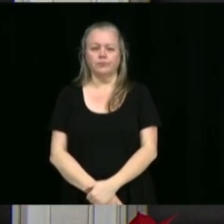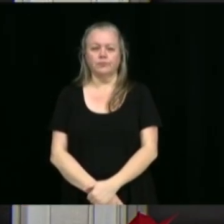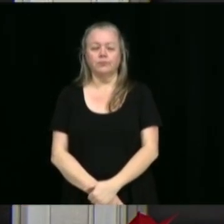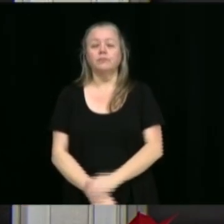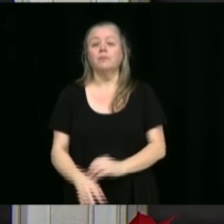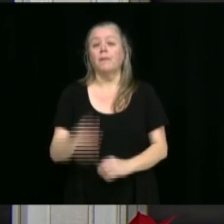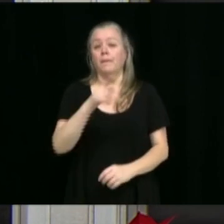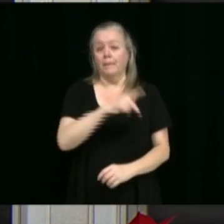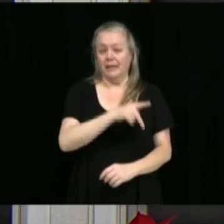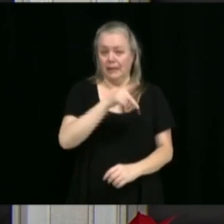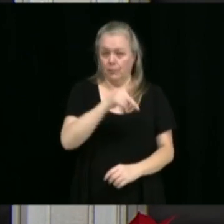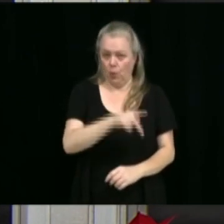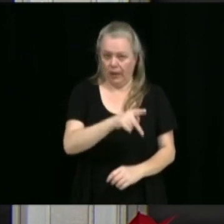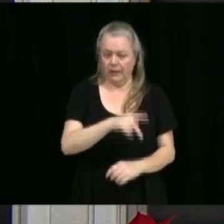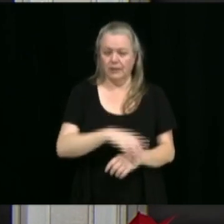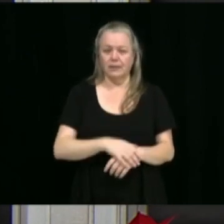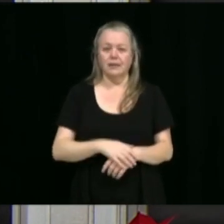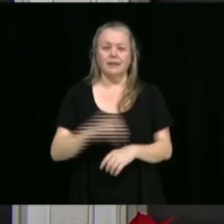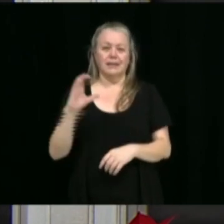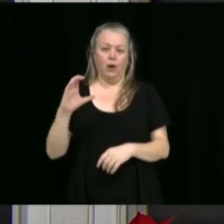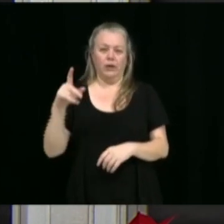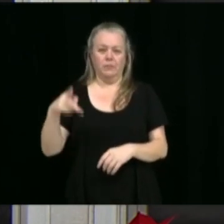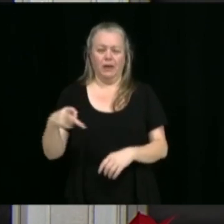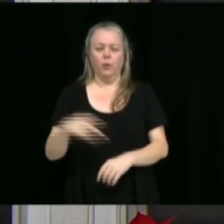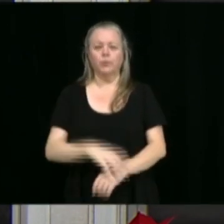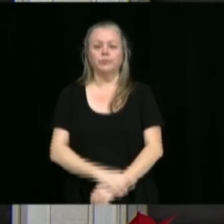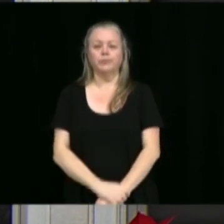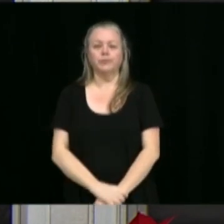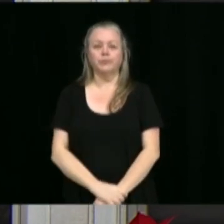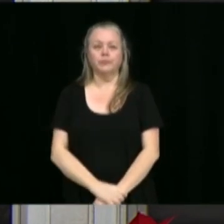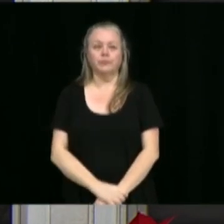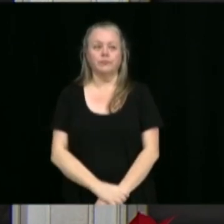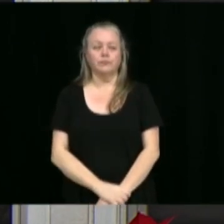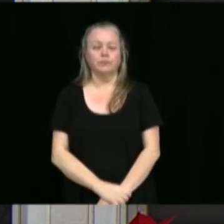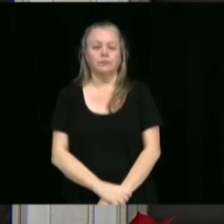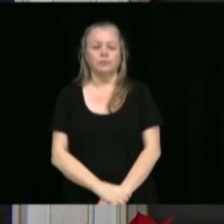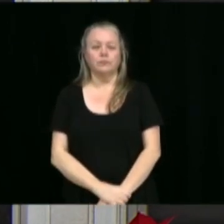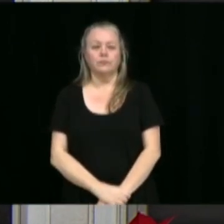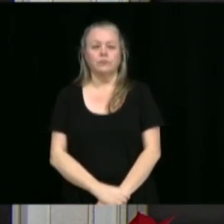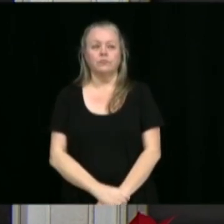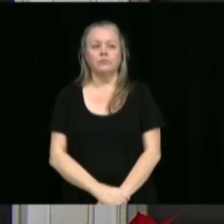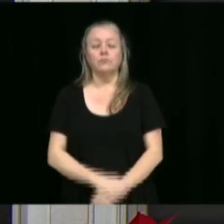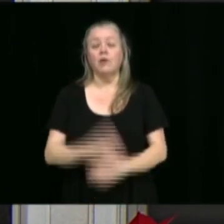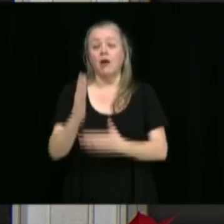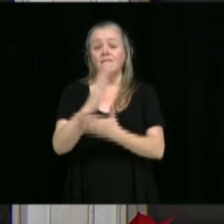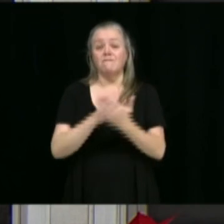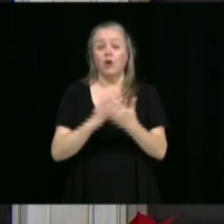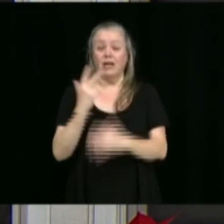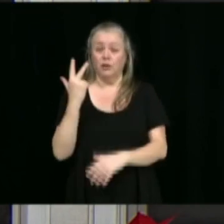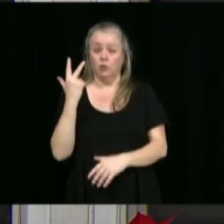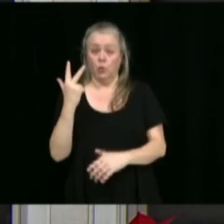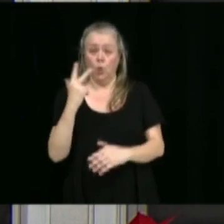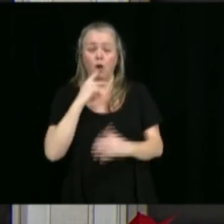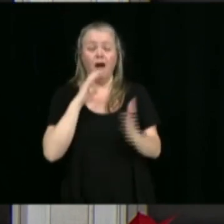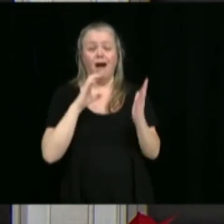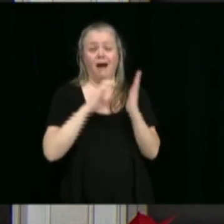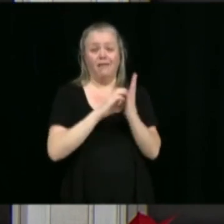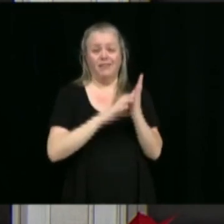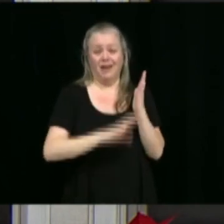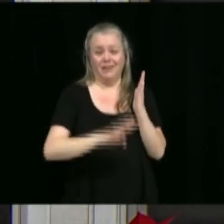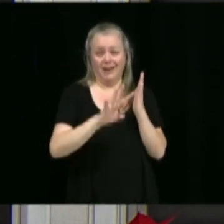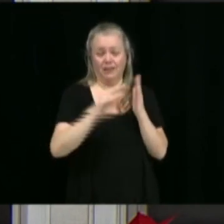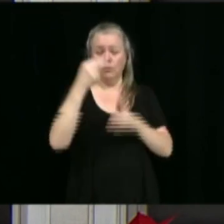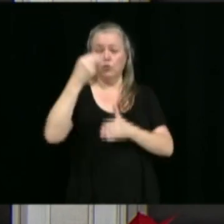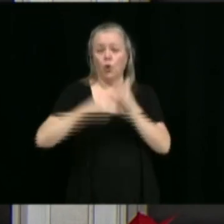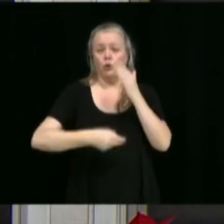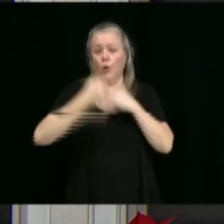Patrick Paulin, Caroline Pilon. Octroi du volet 3 de l'avenant 4 du contrat pour les services